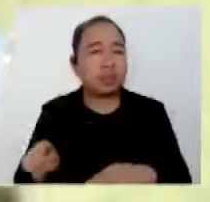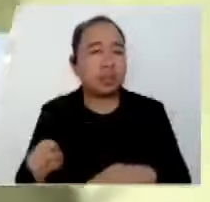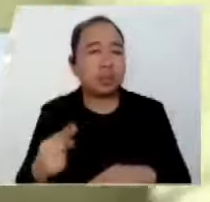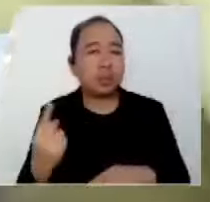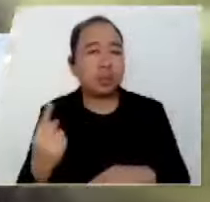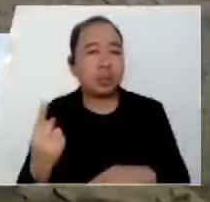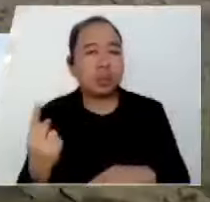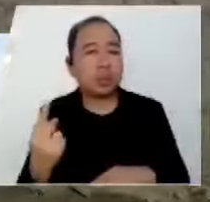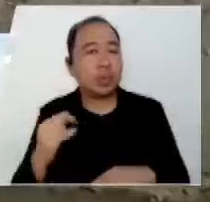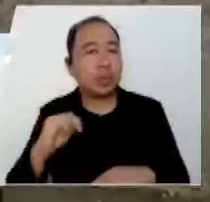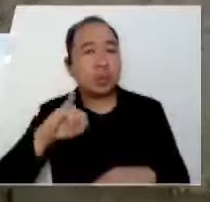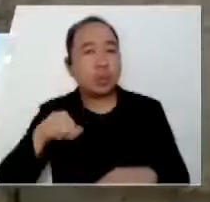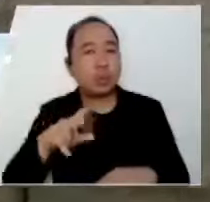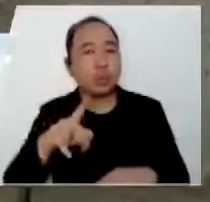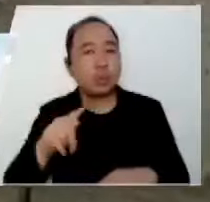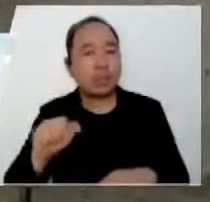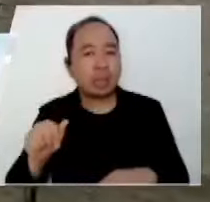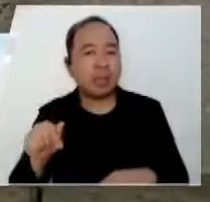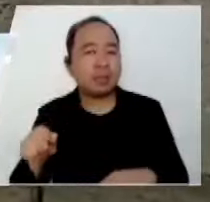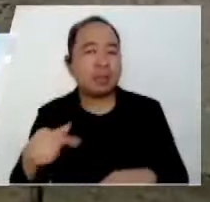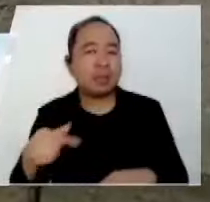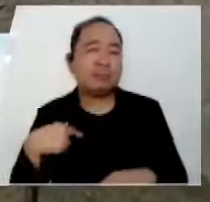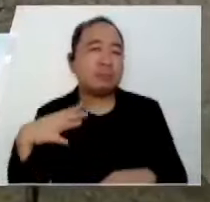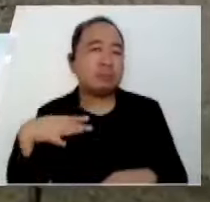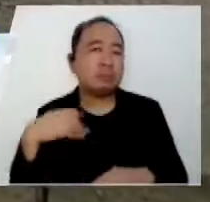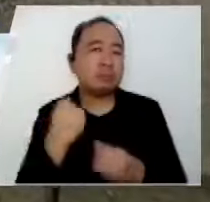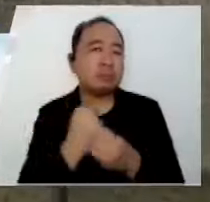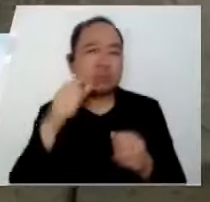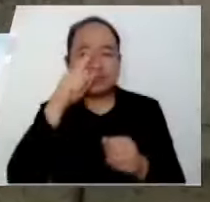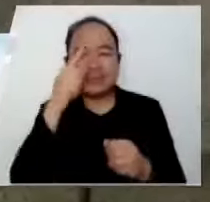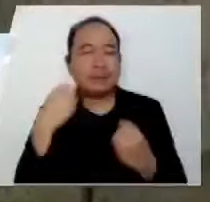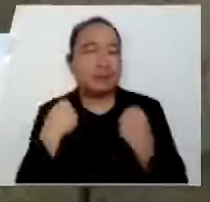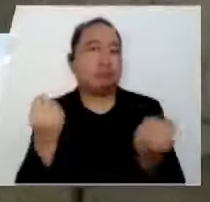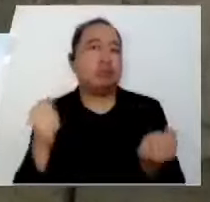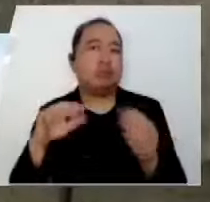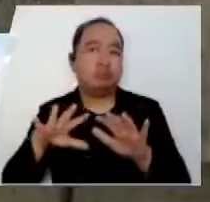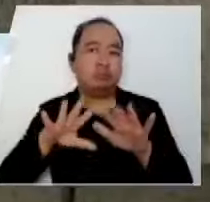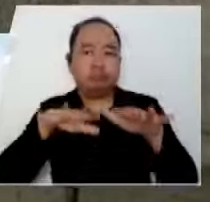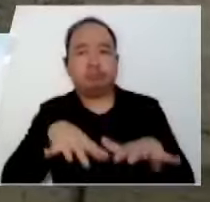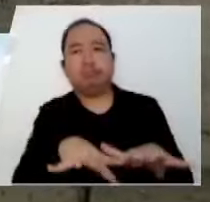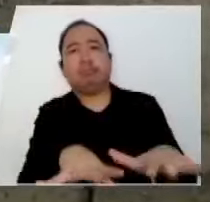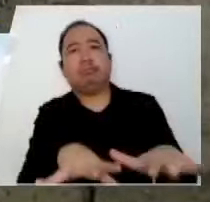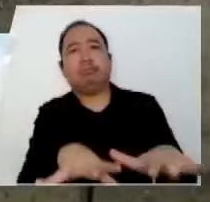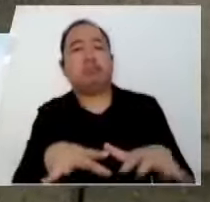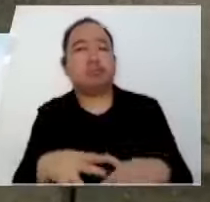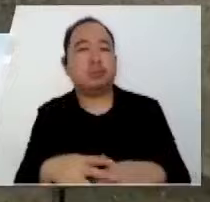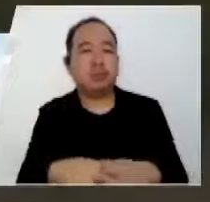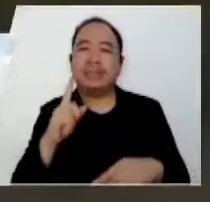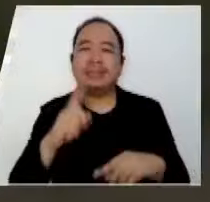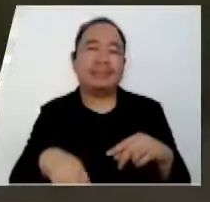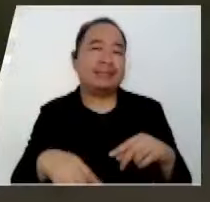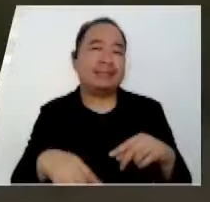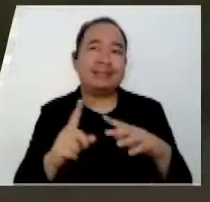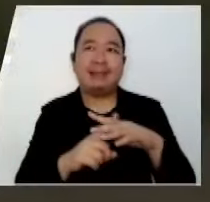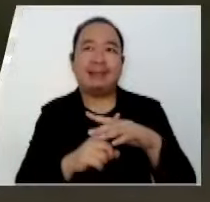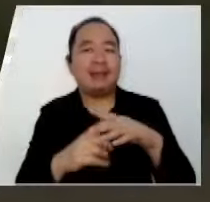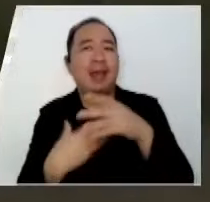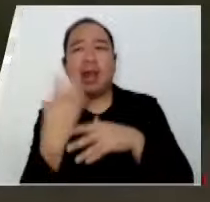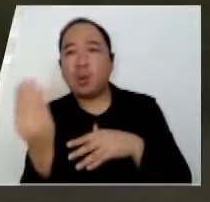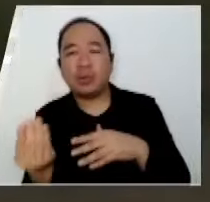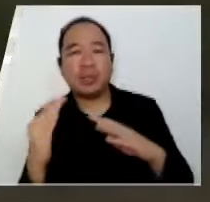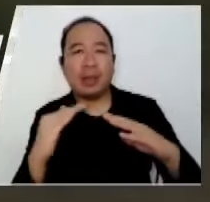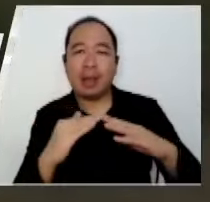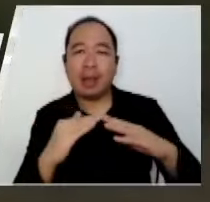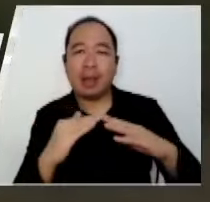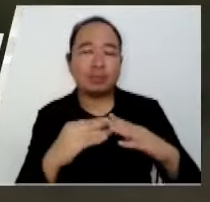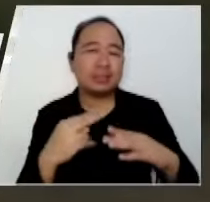na lang ng rescue dahil sa lakas ng agos ng baha. Hindi kami basta-basta kasi makalabas, ma'am, sa malakas ang